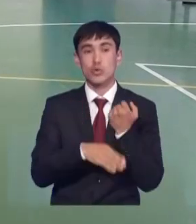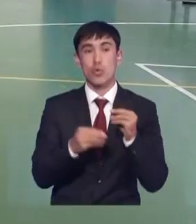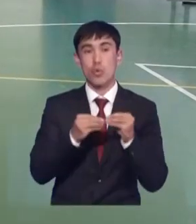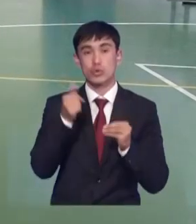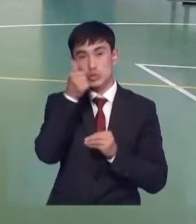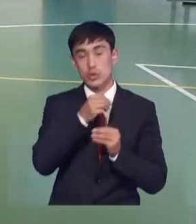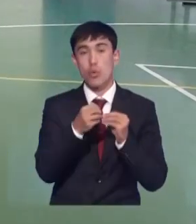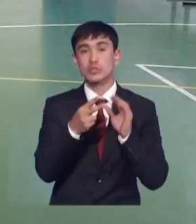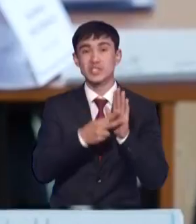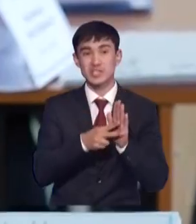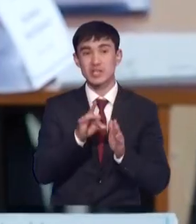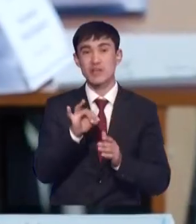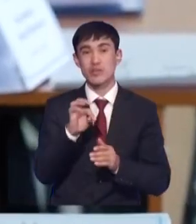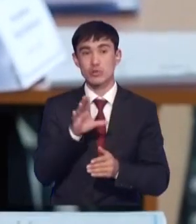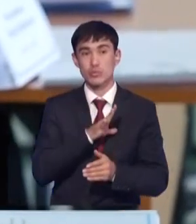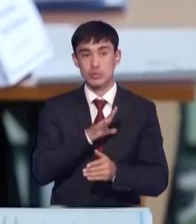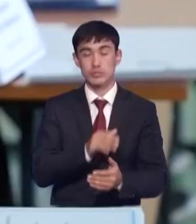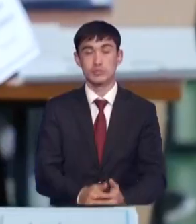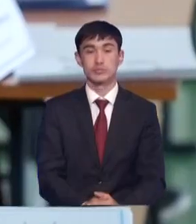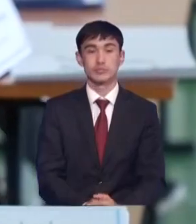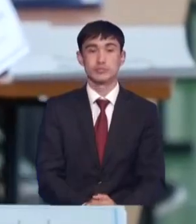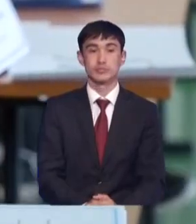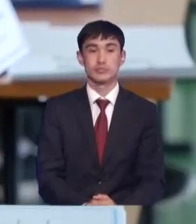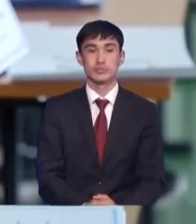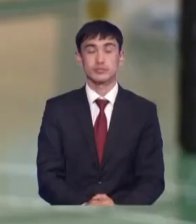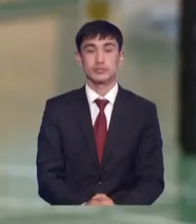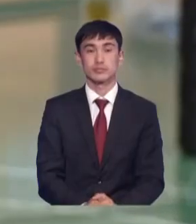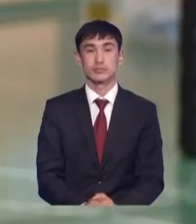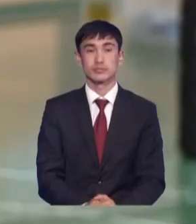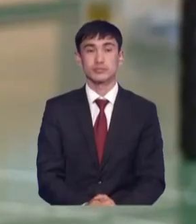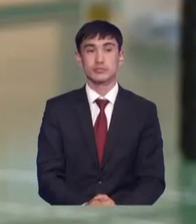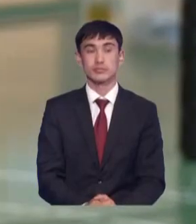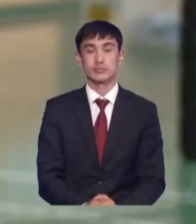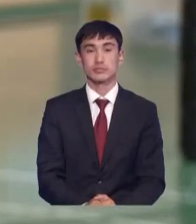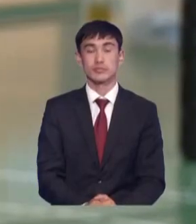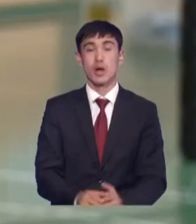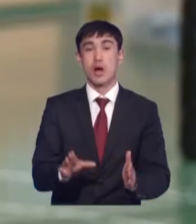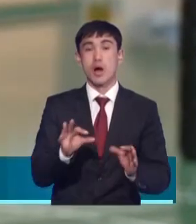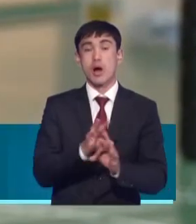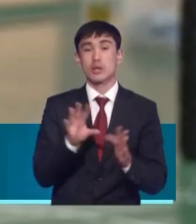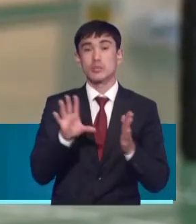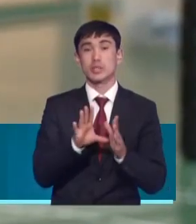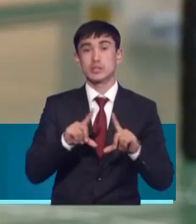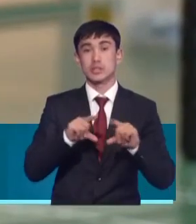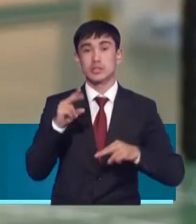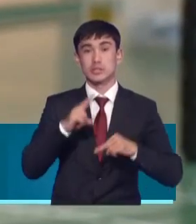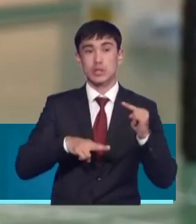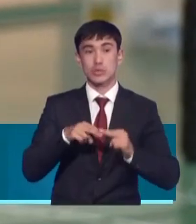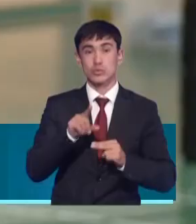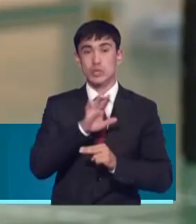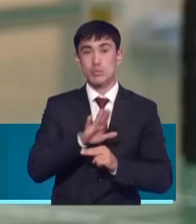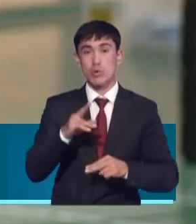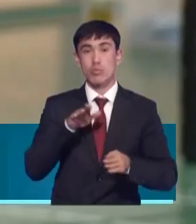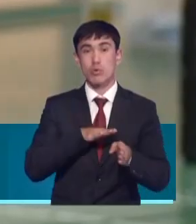жылда 18 рет референдум болыпты. Атом электростанциясын салу салмау бойынша президентіміз қазақстандықтардың